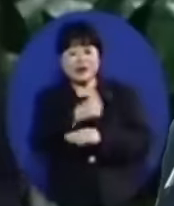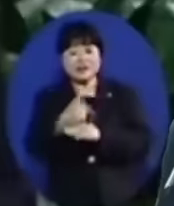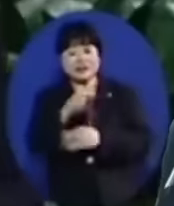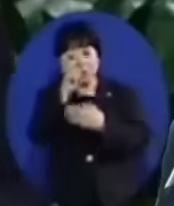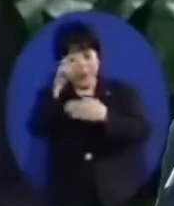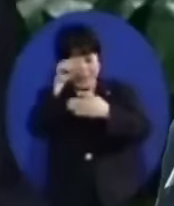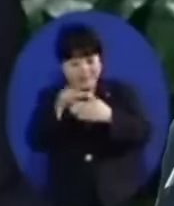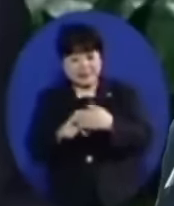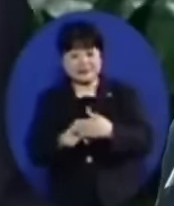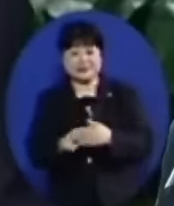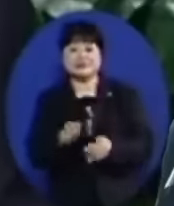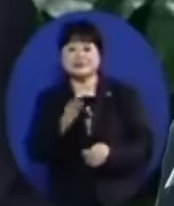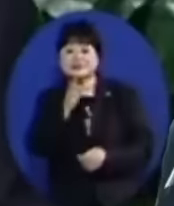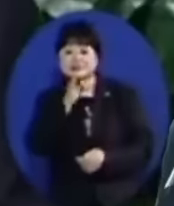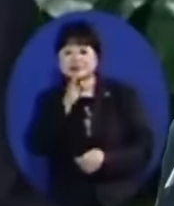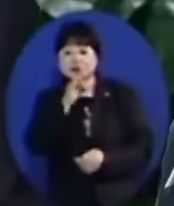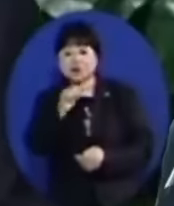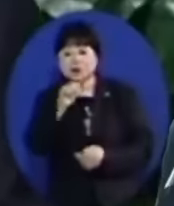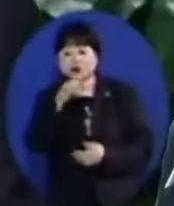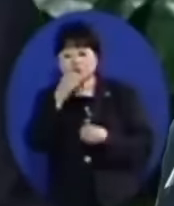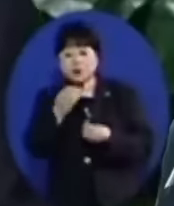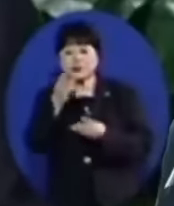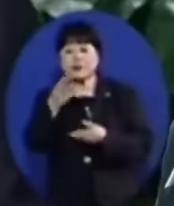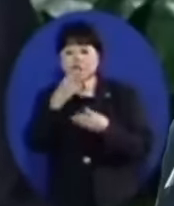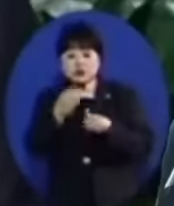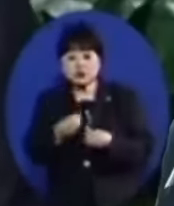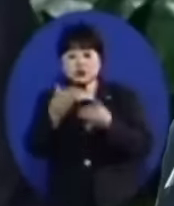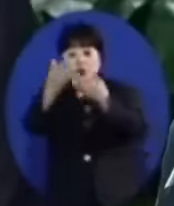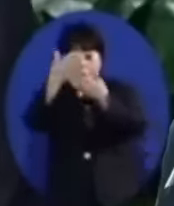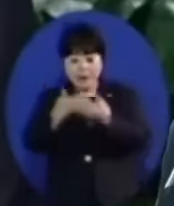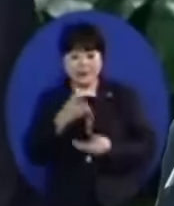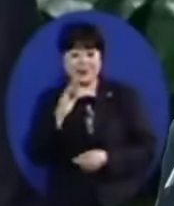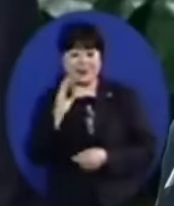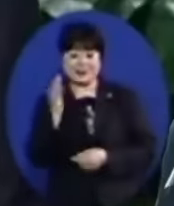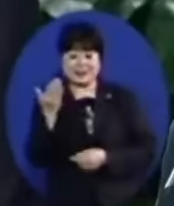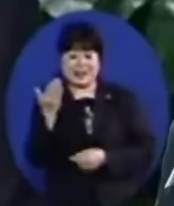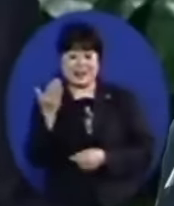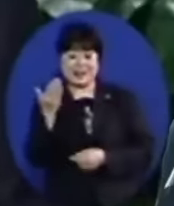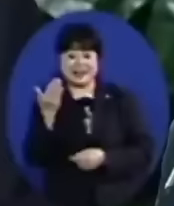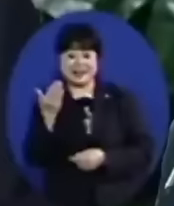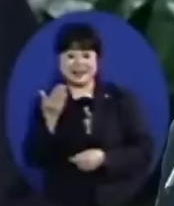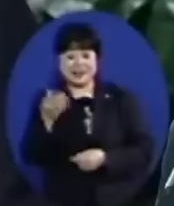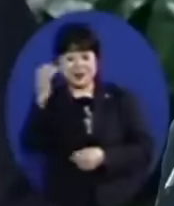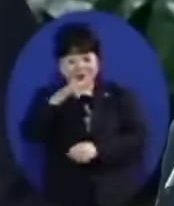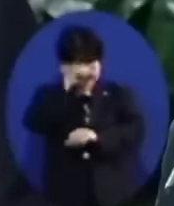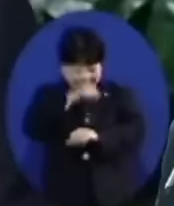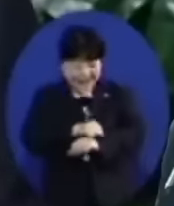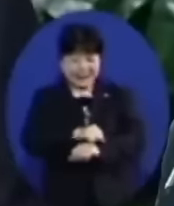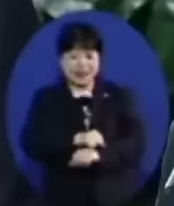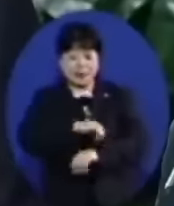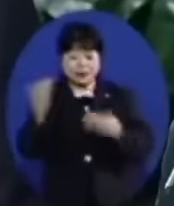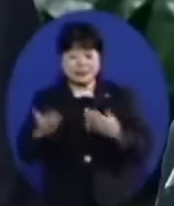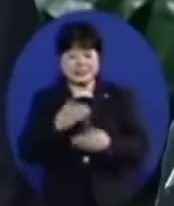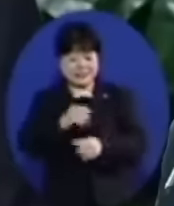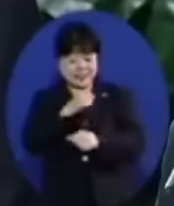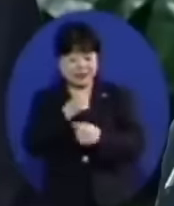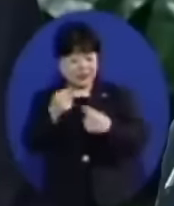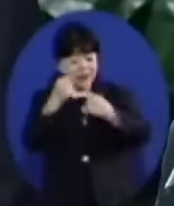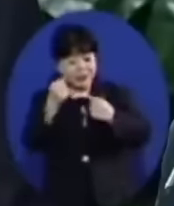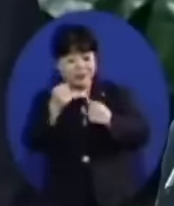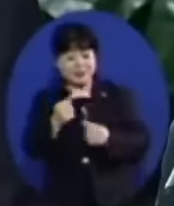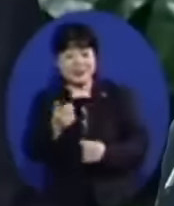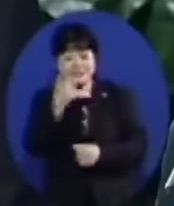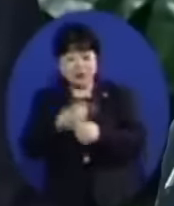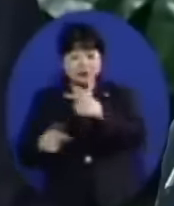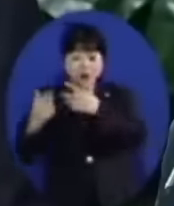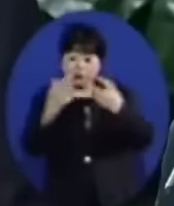안에서 여하간 오중보험과 삼중축복을 받은 사람이 계십니다. 영혼이 잘됨같이 범사에 잘됨에 강건하고